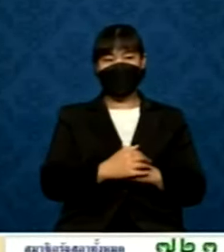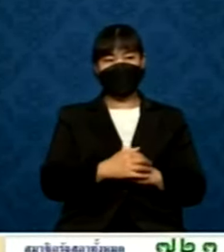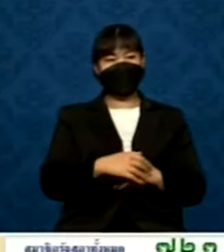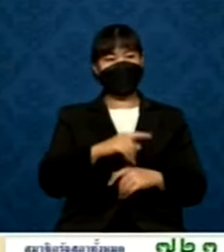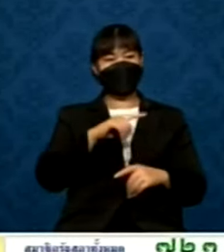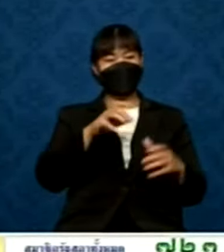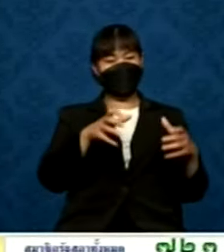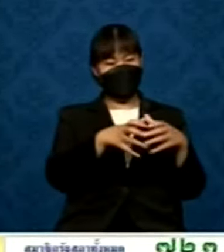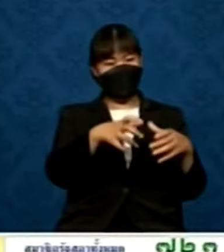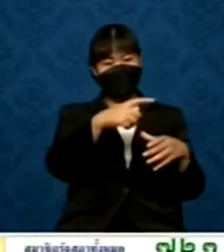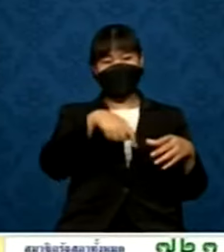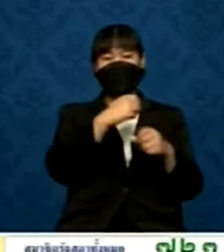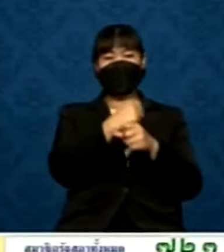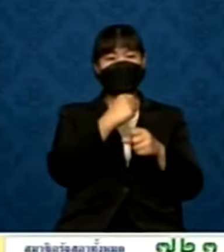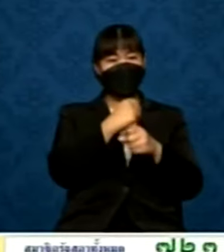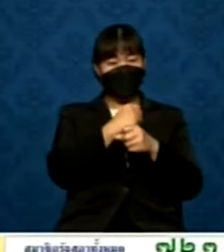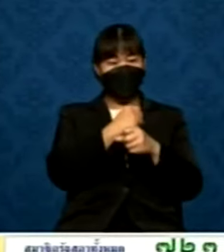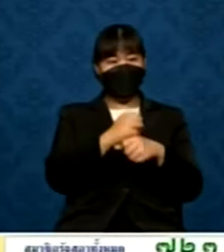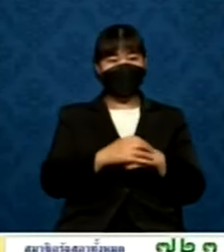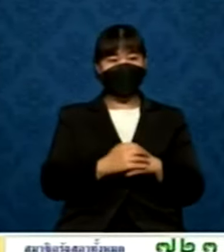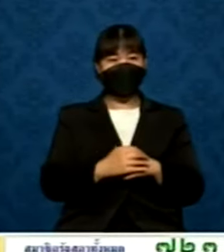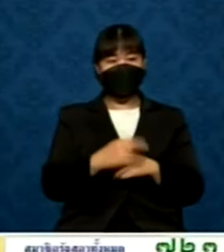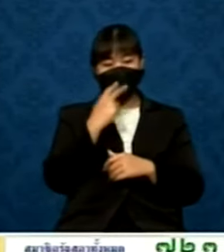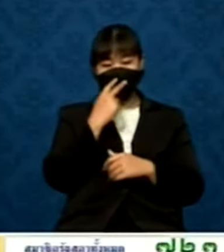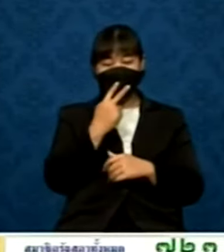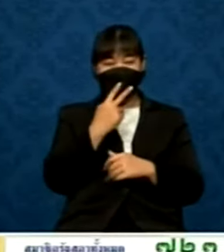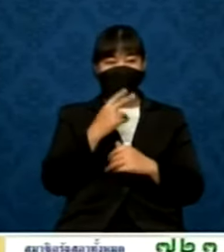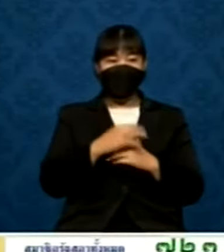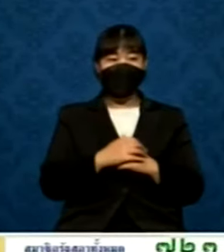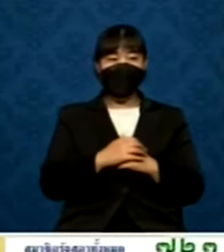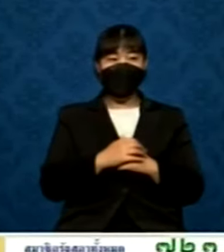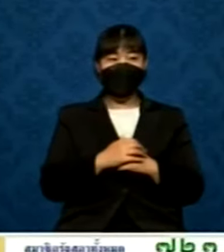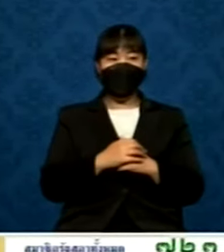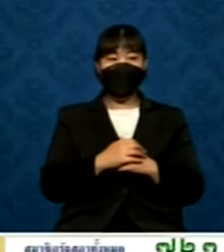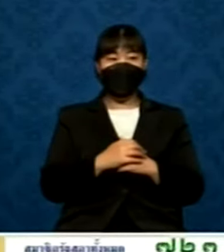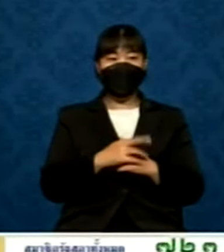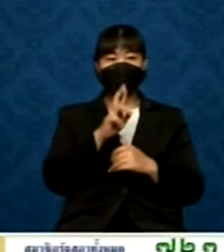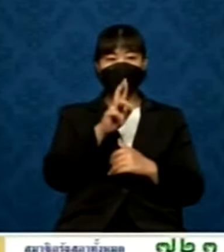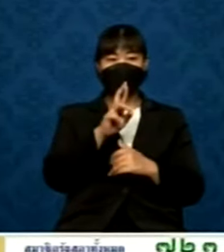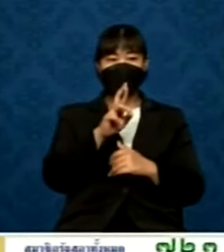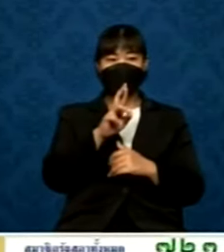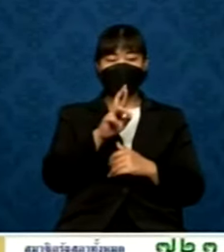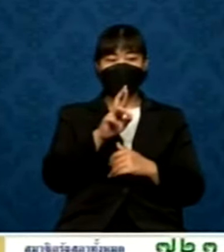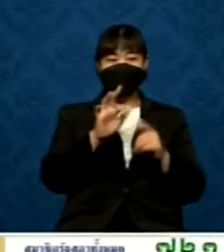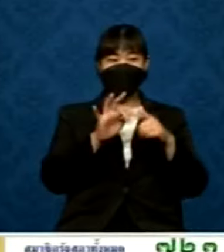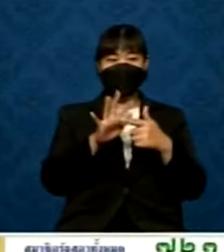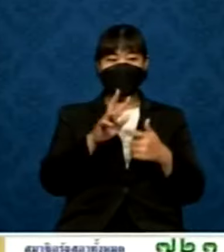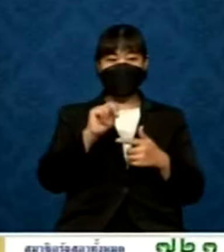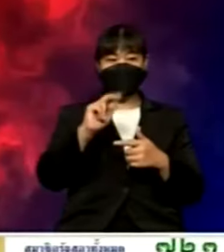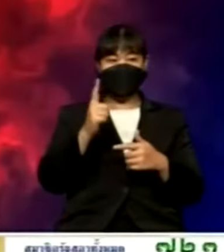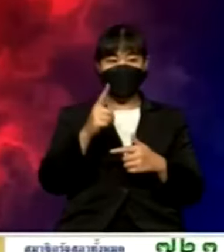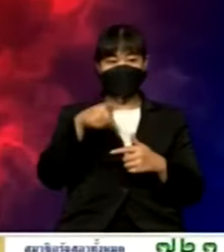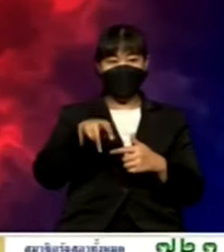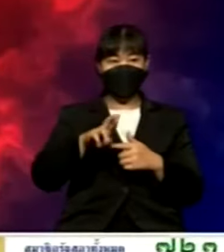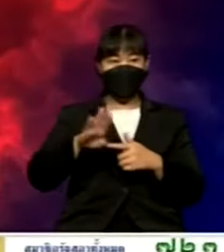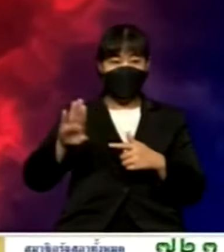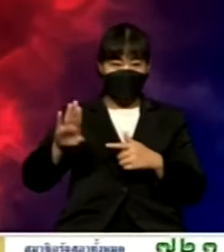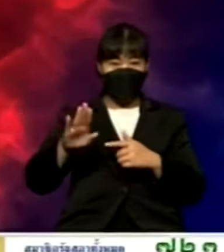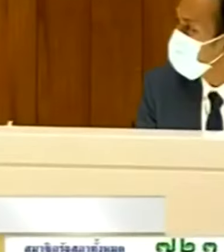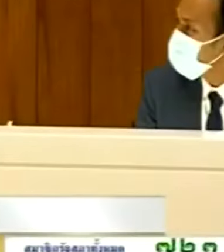ครับผมค้นมาดูครับเอาแค่คร่าวๆร่างพระราชบัญญัติใดก็ตามที่ผ่านสภาผู้แทนราษฎ